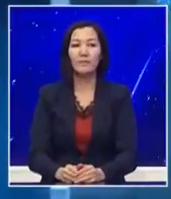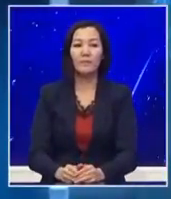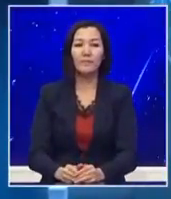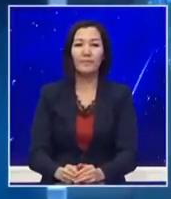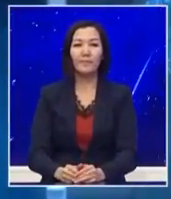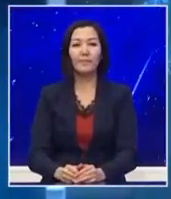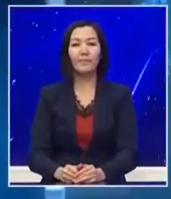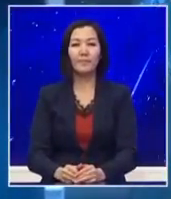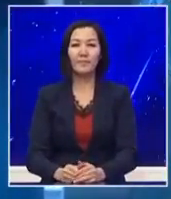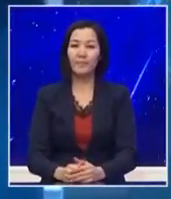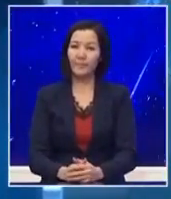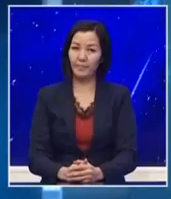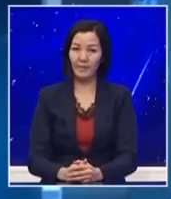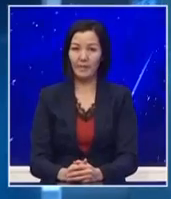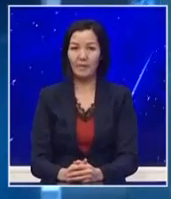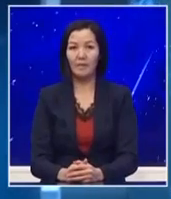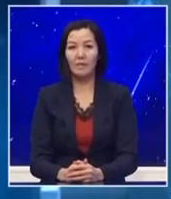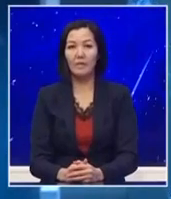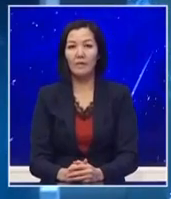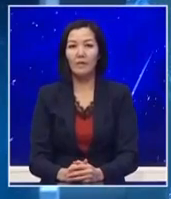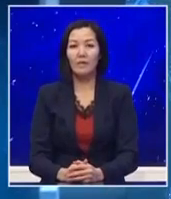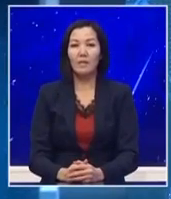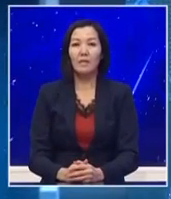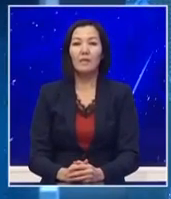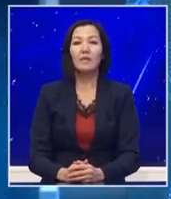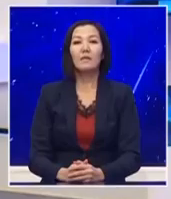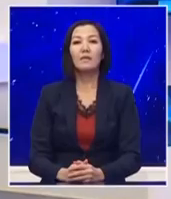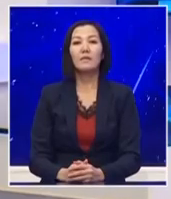Азизқызы, Президент Телерадио кешенінің көмегімен, Нұрсұлтан.